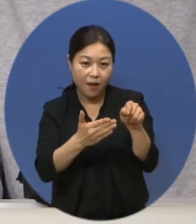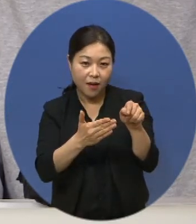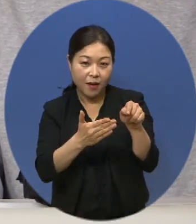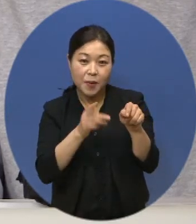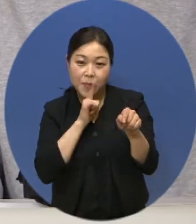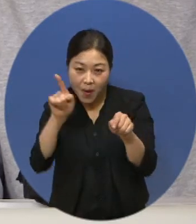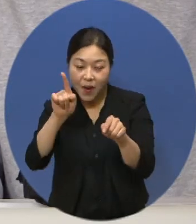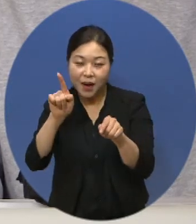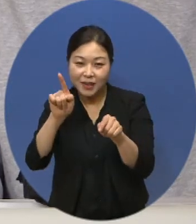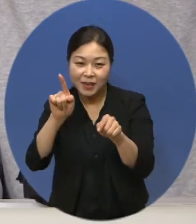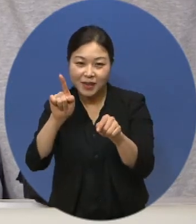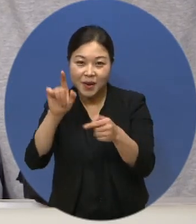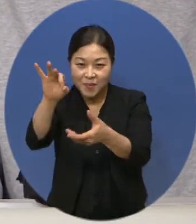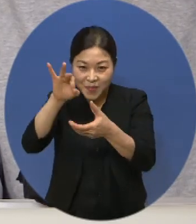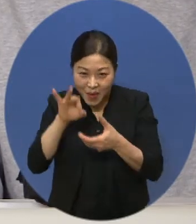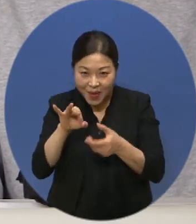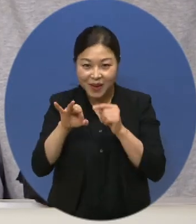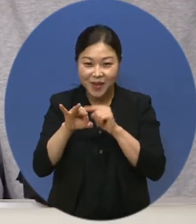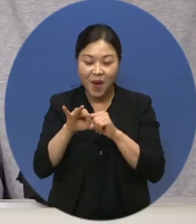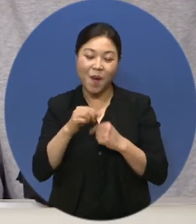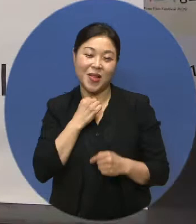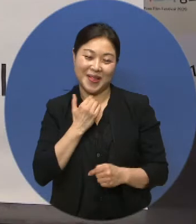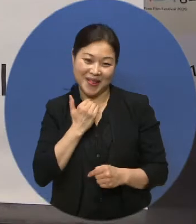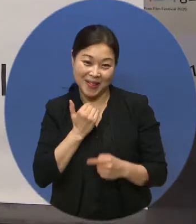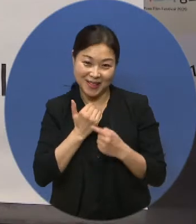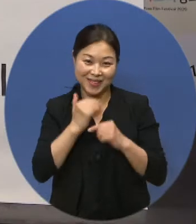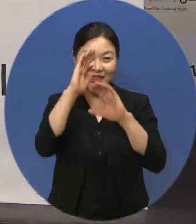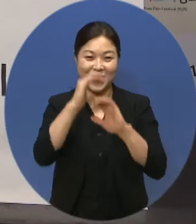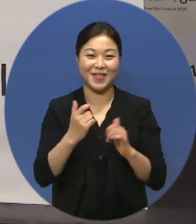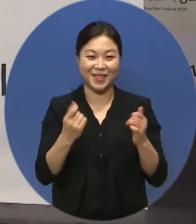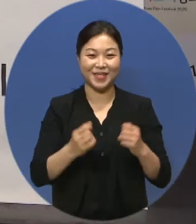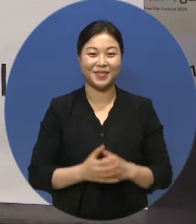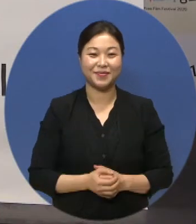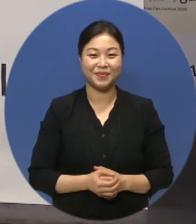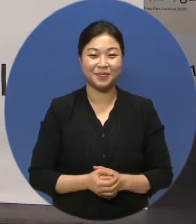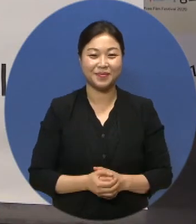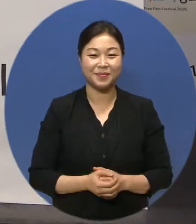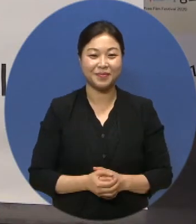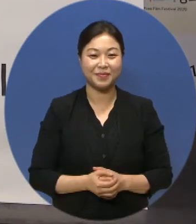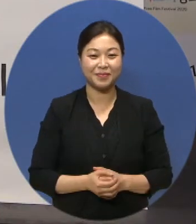들어가면서 벌어지는 이야기를 그리고 있습니다. 네, 사실